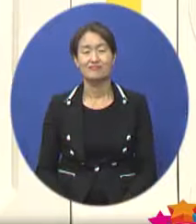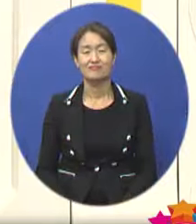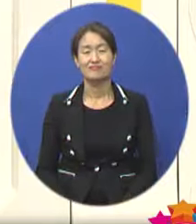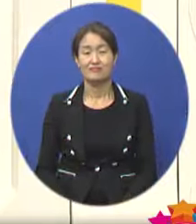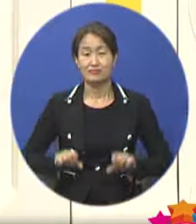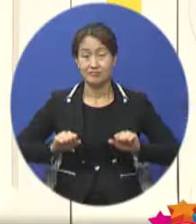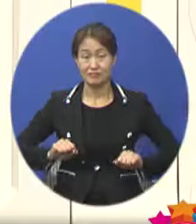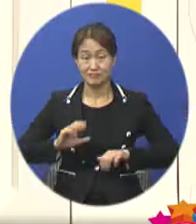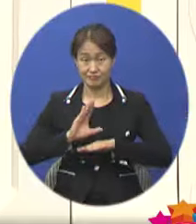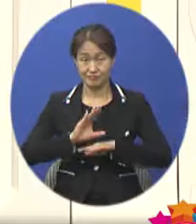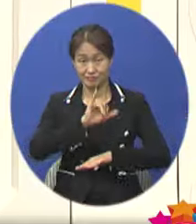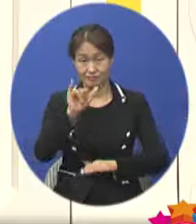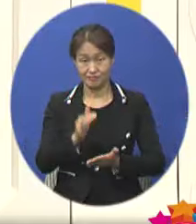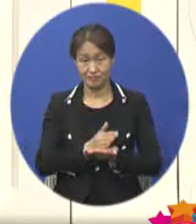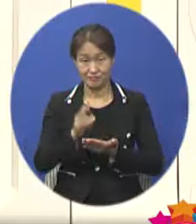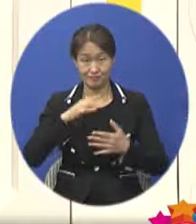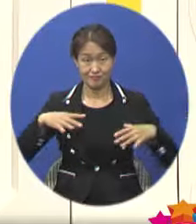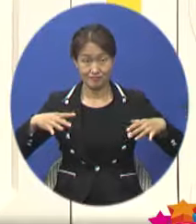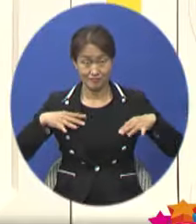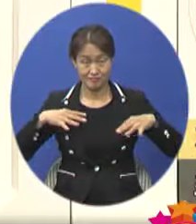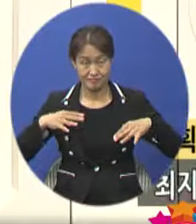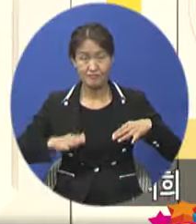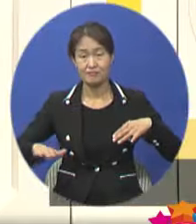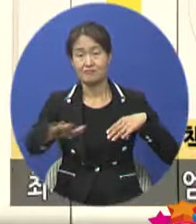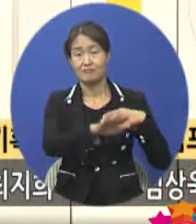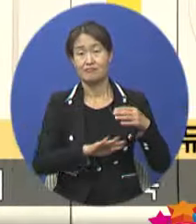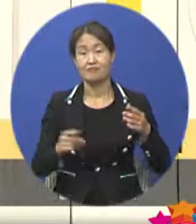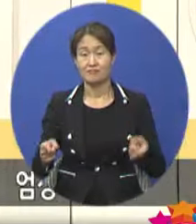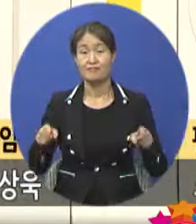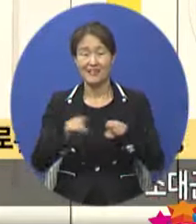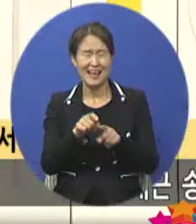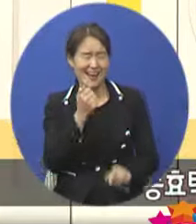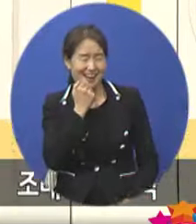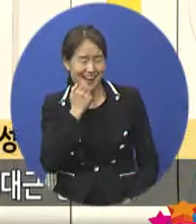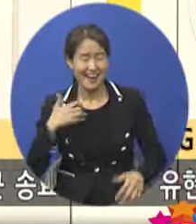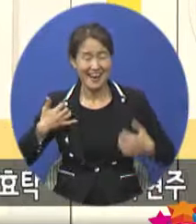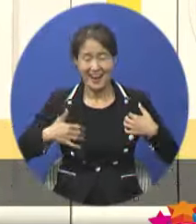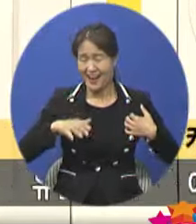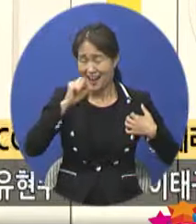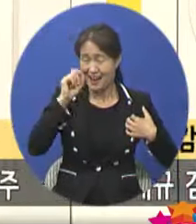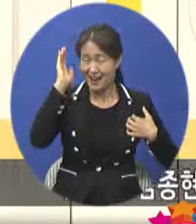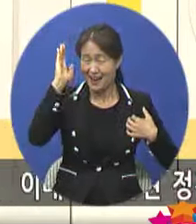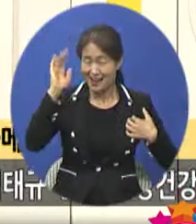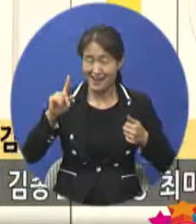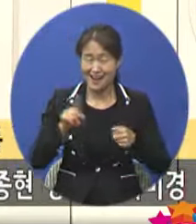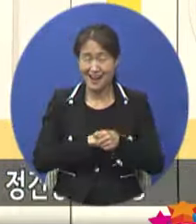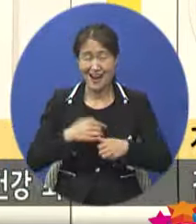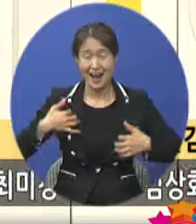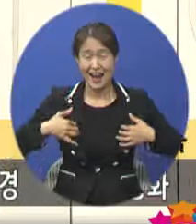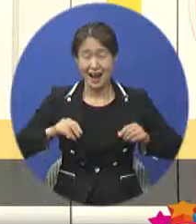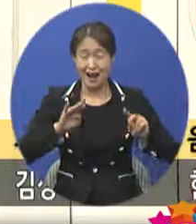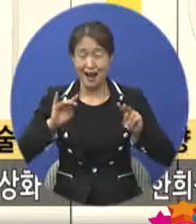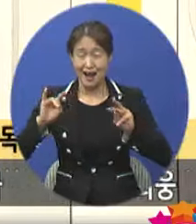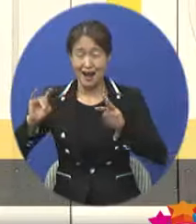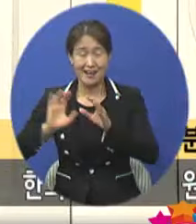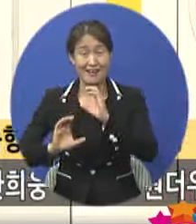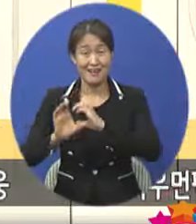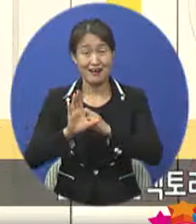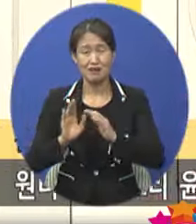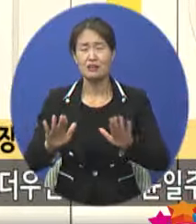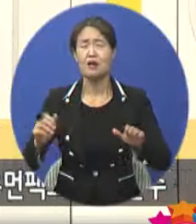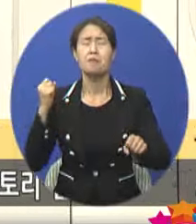우리 생방송 전국 나눔 노래자랑 이렇게 여러분들과 함께 웃고 떠들고 좋은 얘기 나누면서 기쁨이 배가 되다 보니까 네.